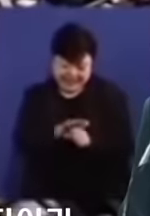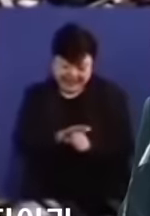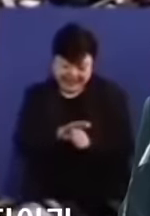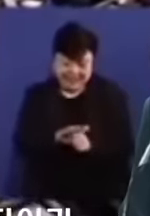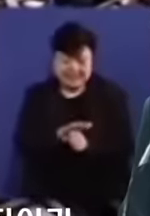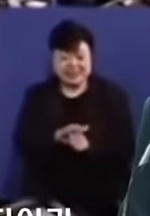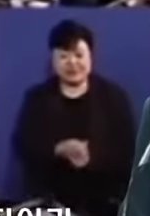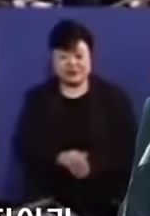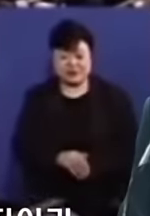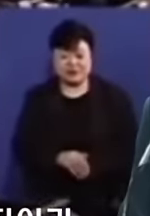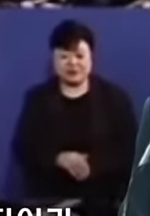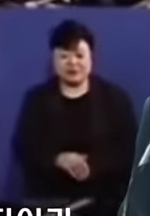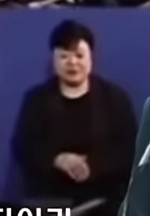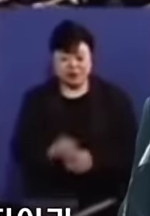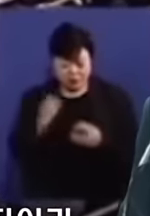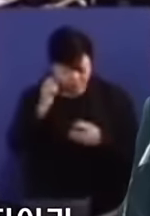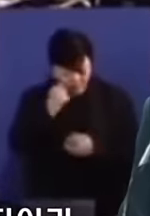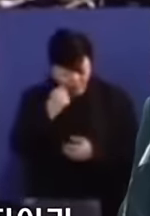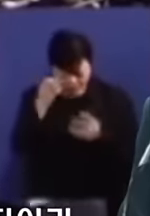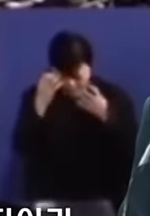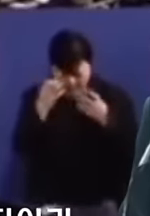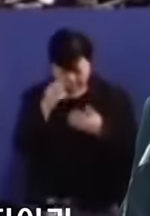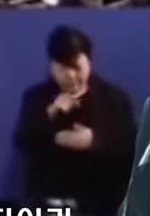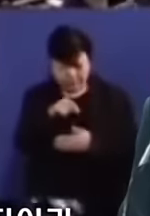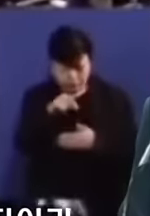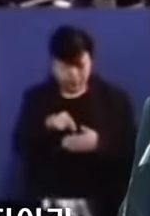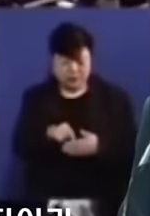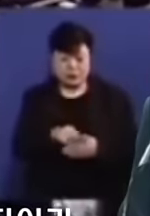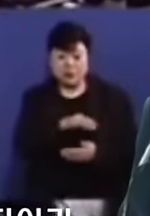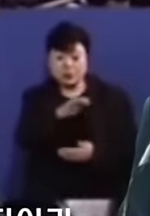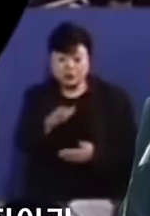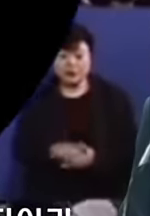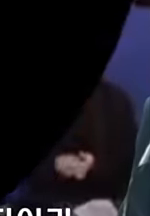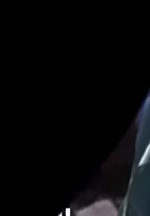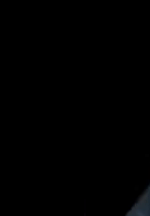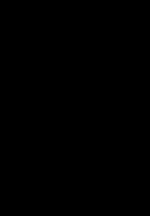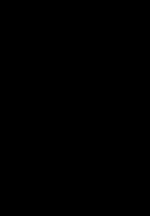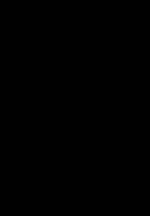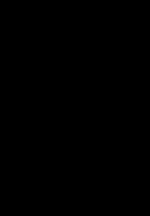사랑도 시련과 환난을 통해서 우리가 자라게 되는 것입니다.